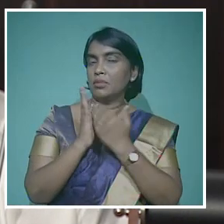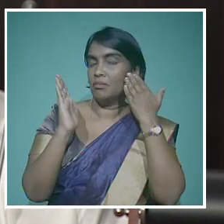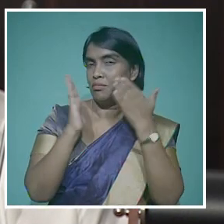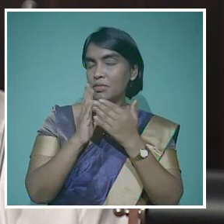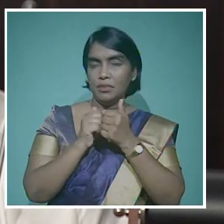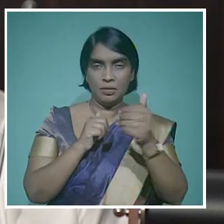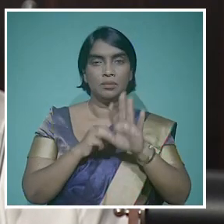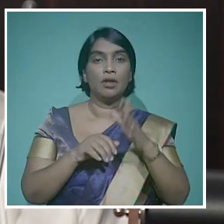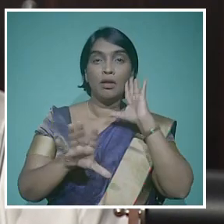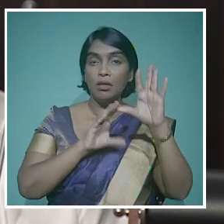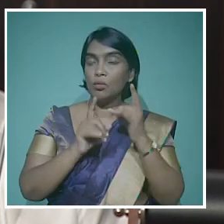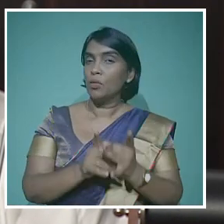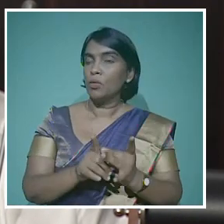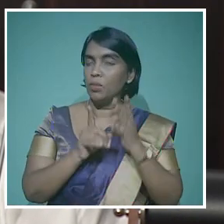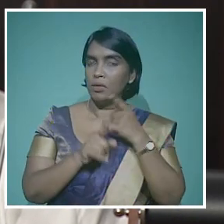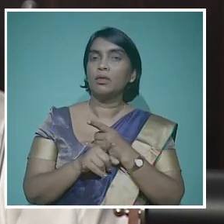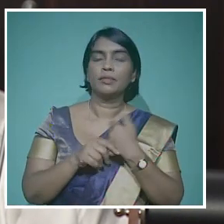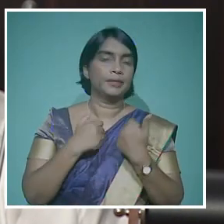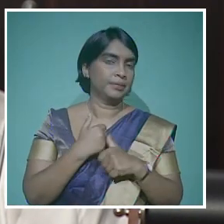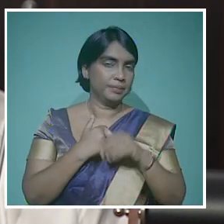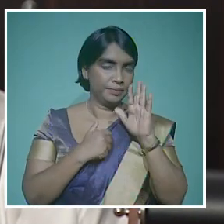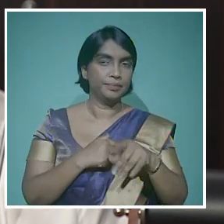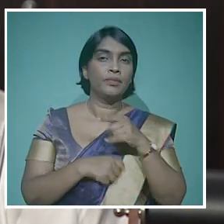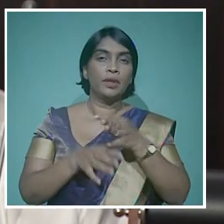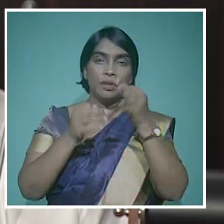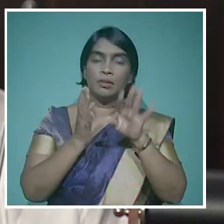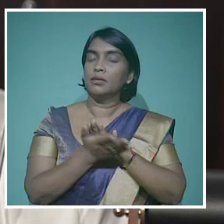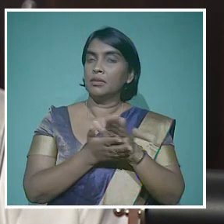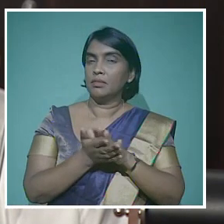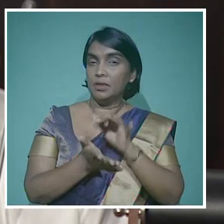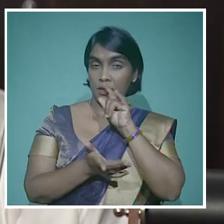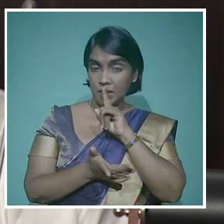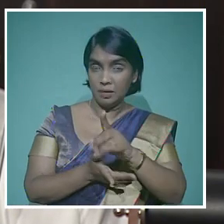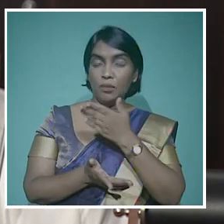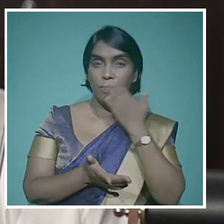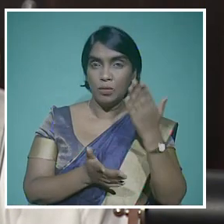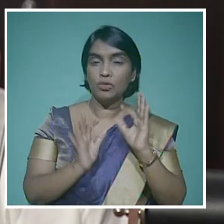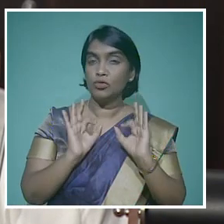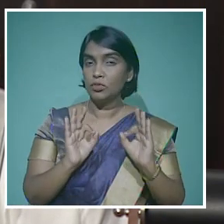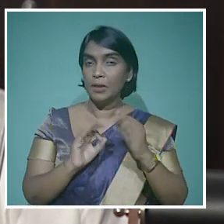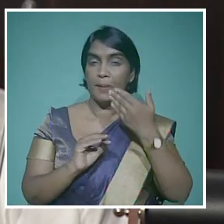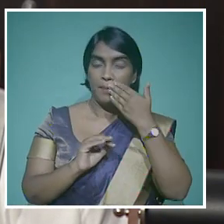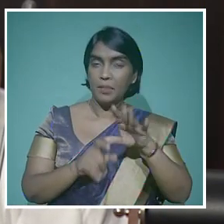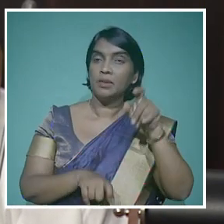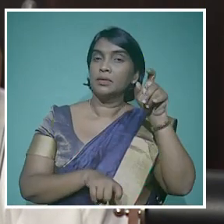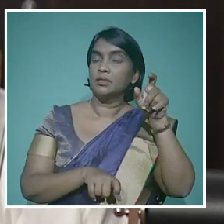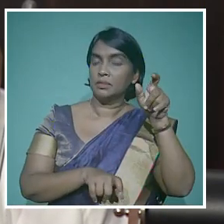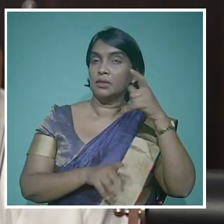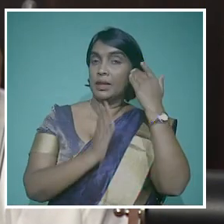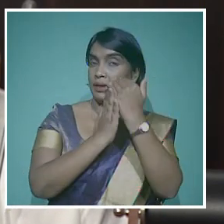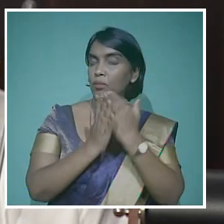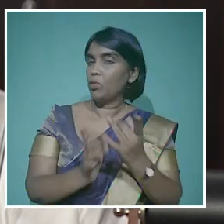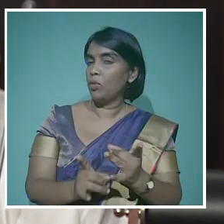අතර දත්ත පද්ධතියද සකසා ඇත. නිවැරදි බවට තහවුරු කළ හැකි සුදුසුකම් ලාභී නිර්ණායක